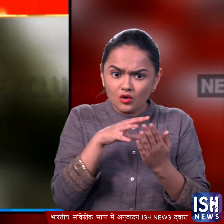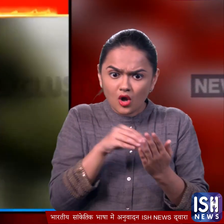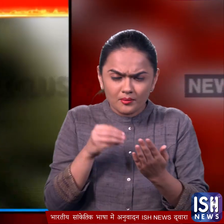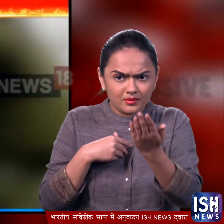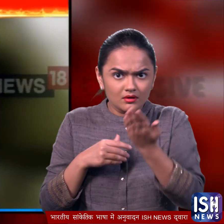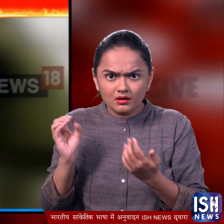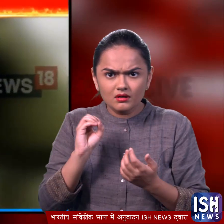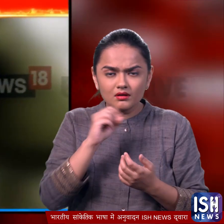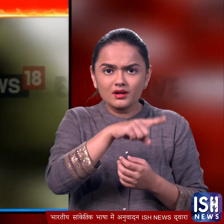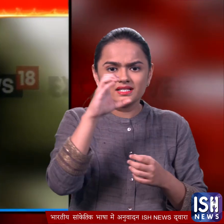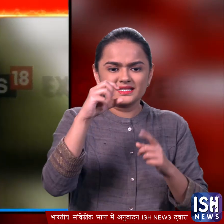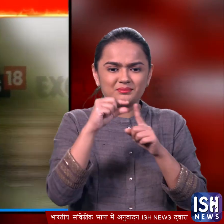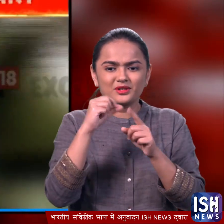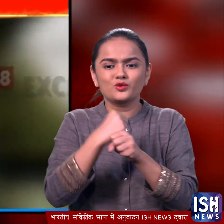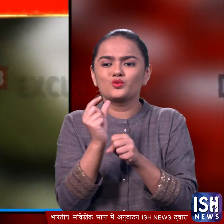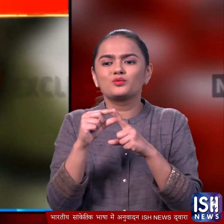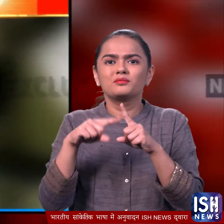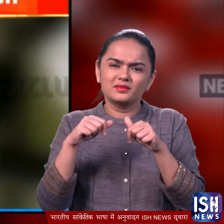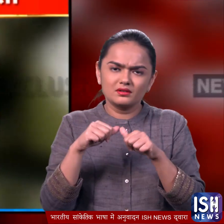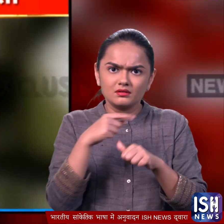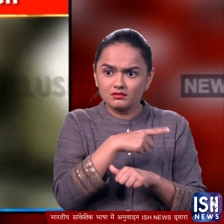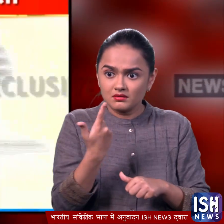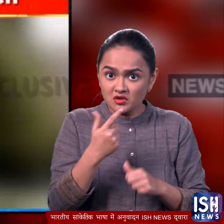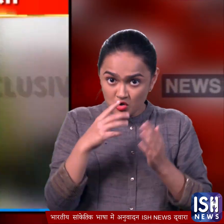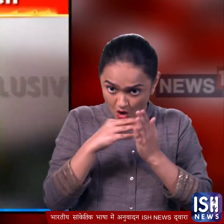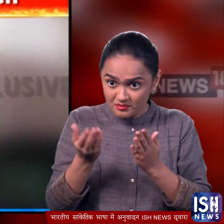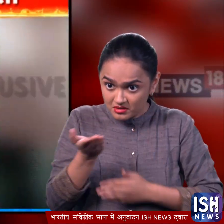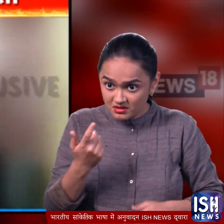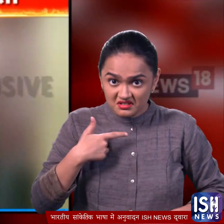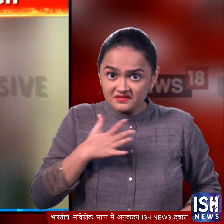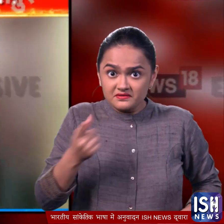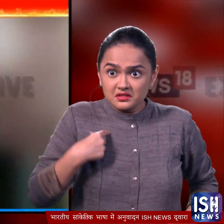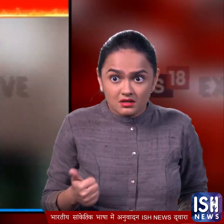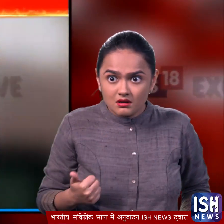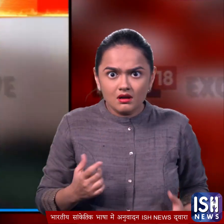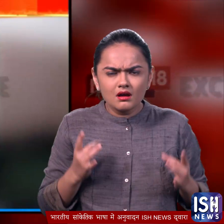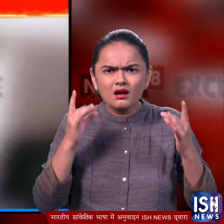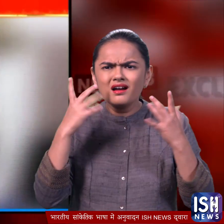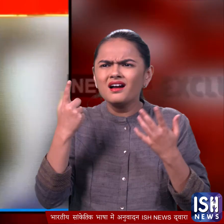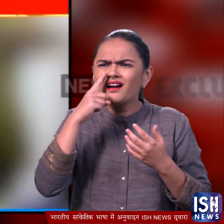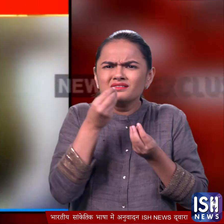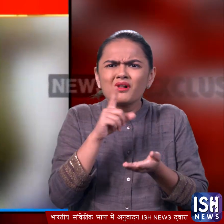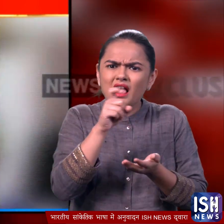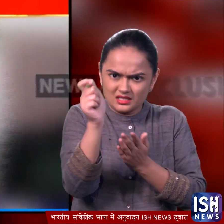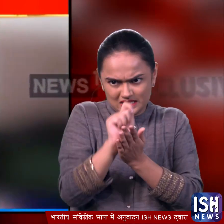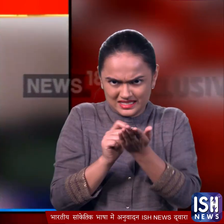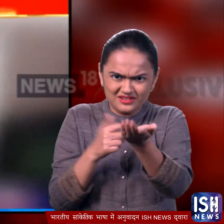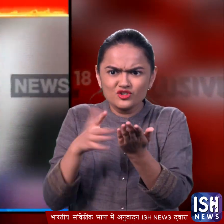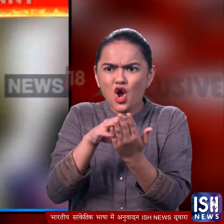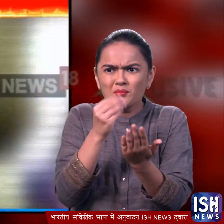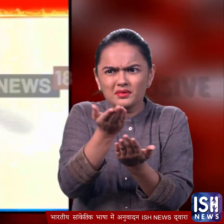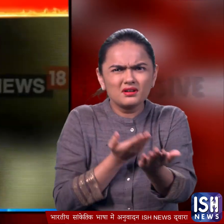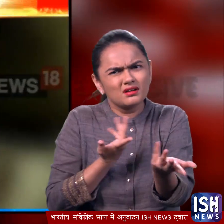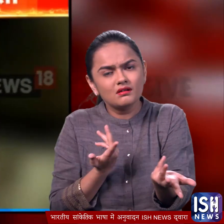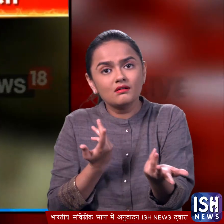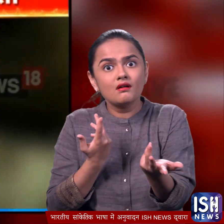जिसने शिकायत की रिसीविंग कॉपी थाने के एसएचओ सीपी गुप्ता से मांग ली। बस इसी बात पर वो पुलिस अधिकारी ऐसे बिफर गया जैसे उस लड़की ने कोई गुनाह कर